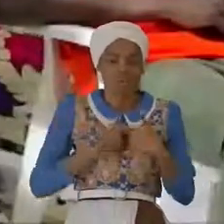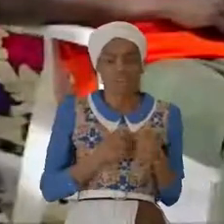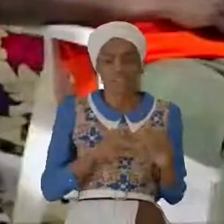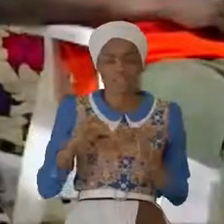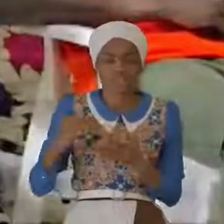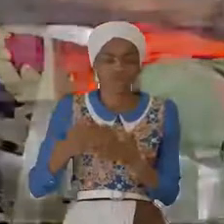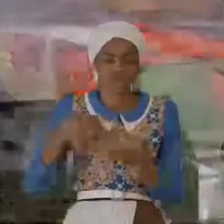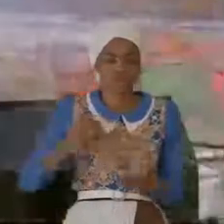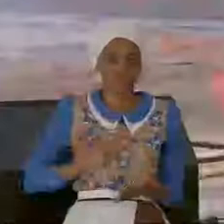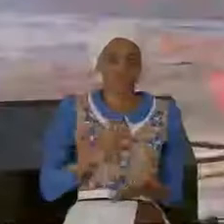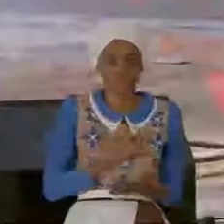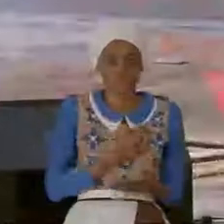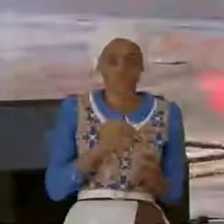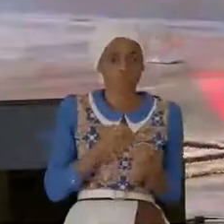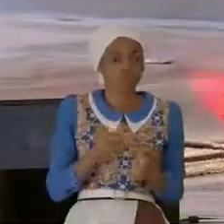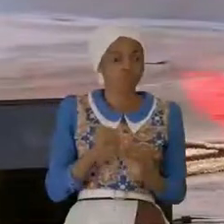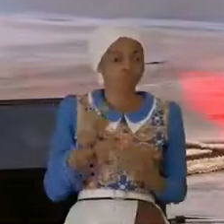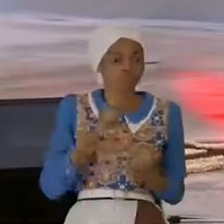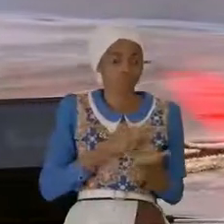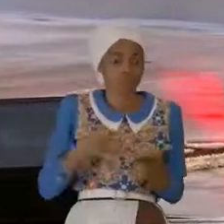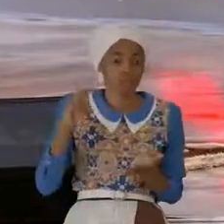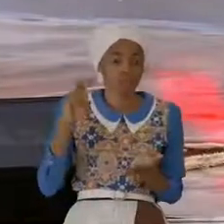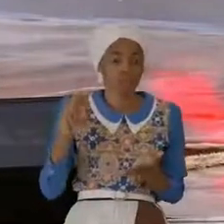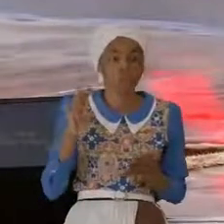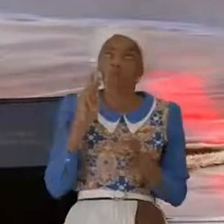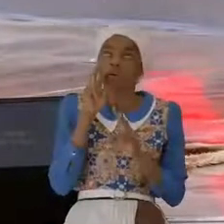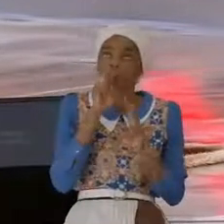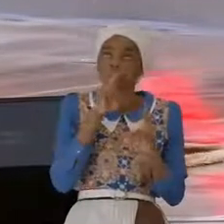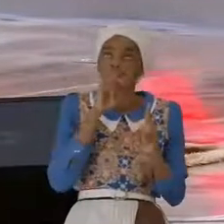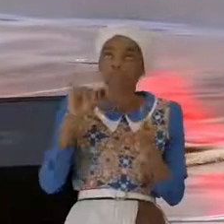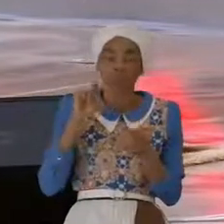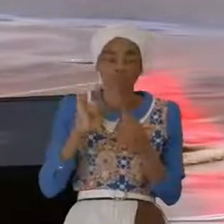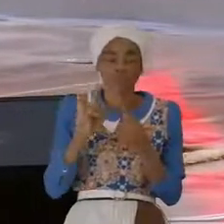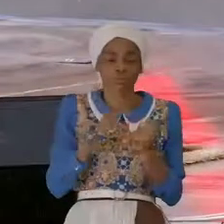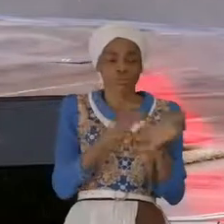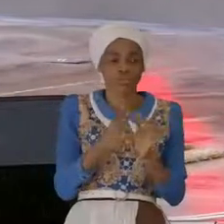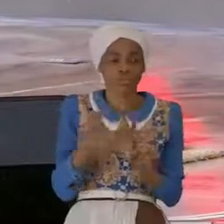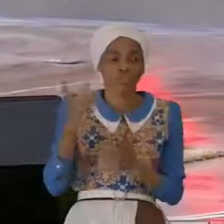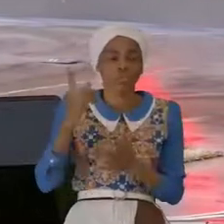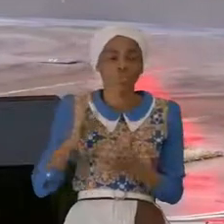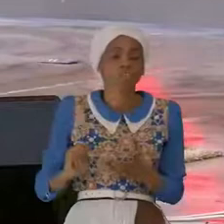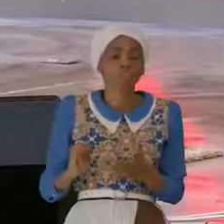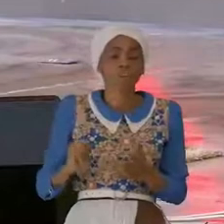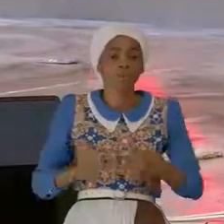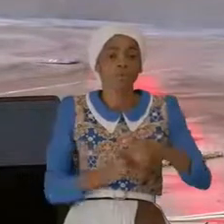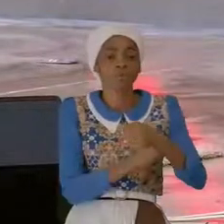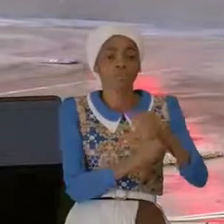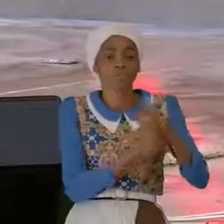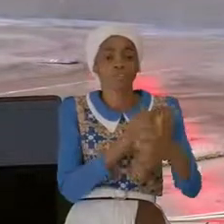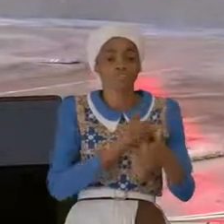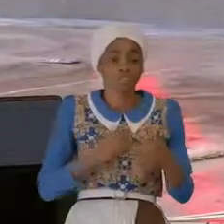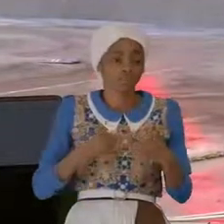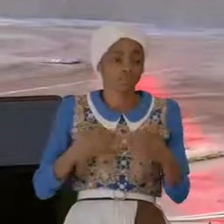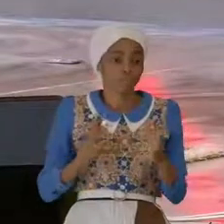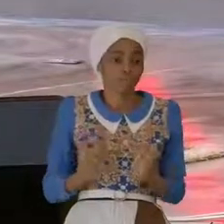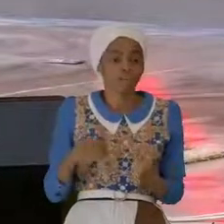dans la carrière qui nous est ouverte. Verset 2, et elle regarde sur Jésus, le chef et le consommateur de la